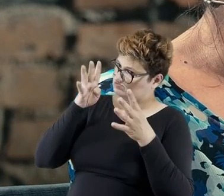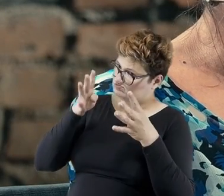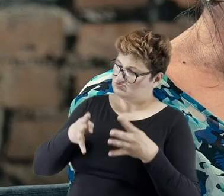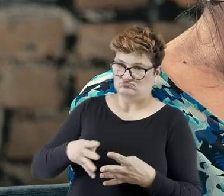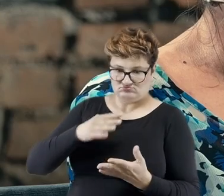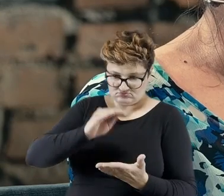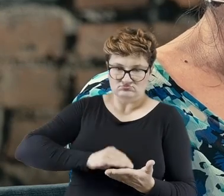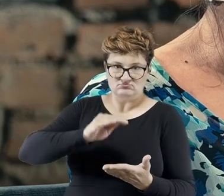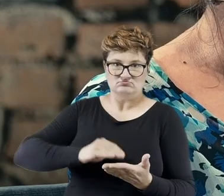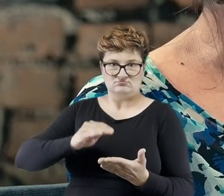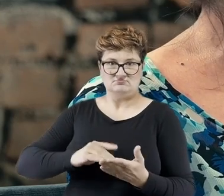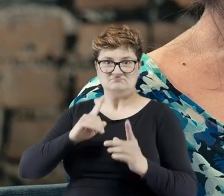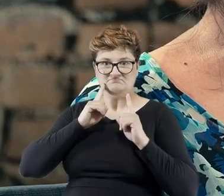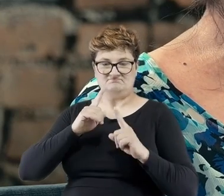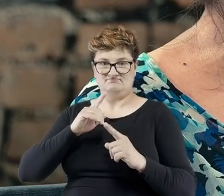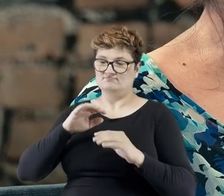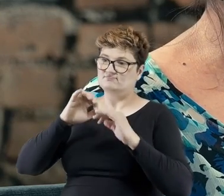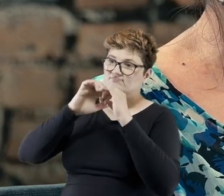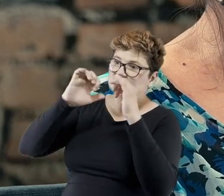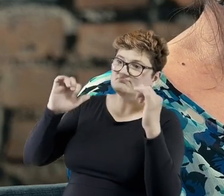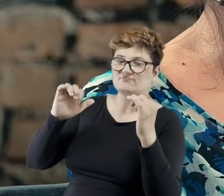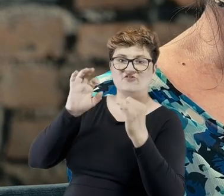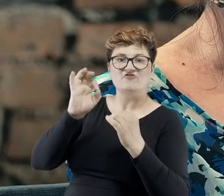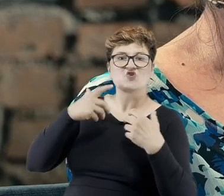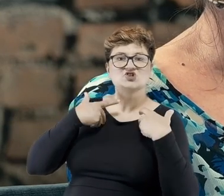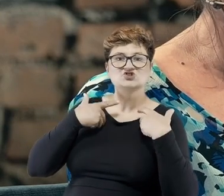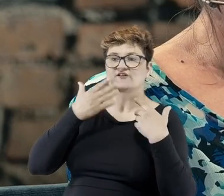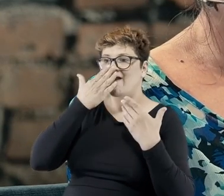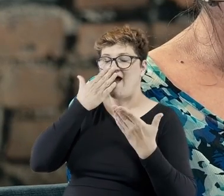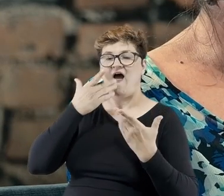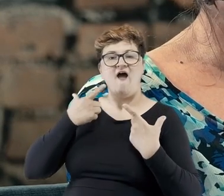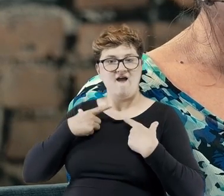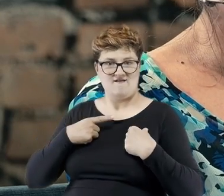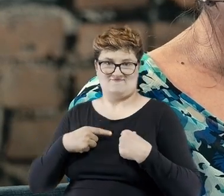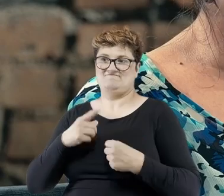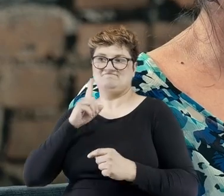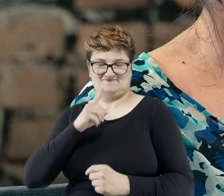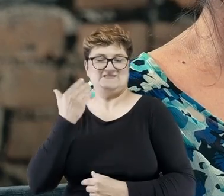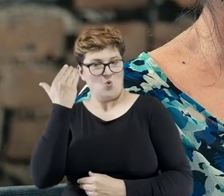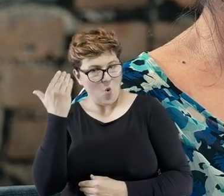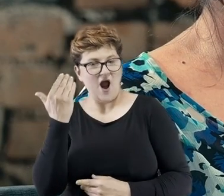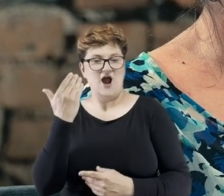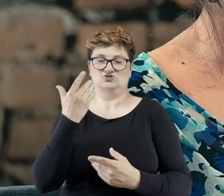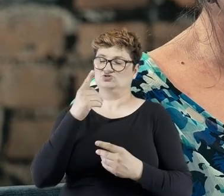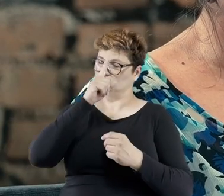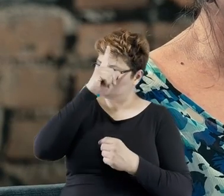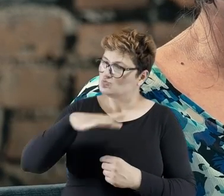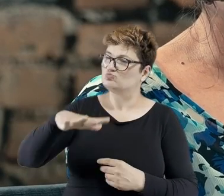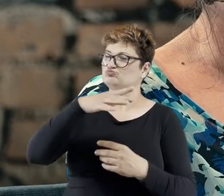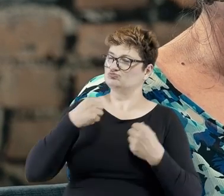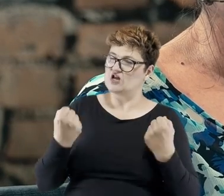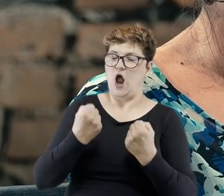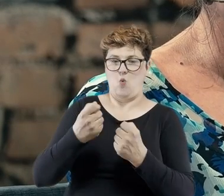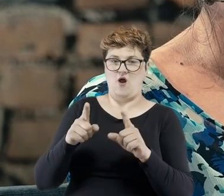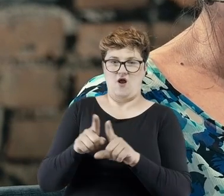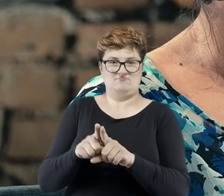jakby niezwykły wgląd w takie życie wewnętrzne Stefanii Augustyńskiej. Owszem, społeczniczki, owszem, osoby bardzo oddanej